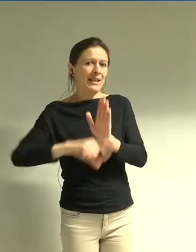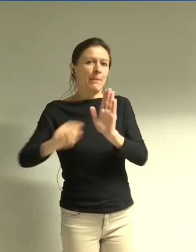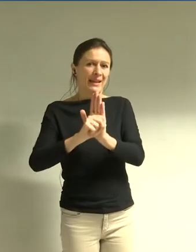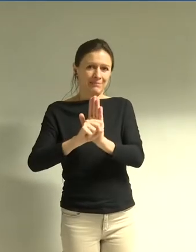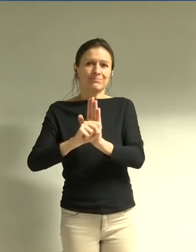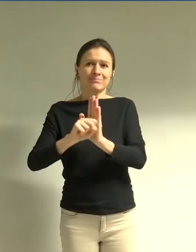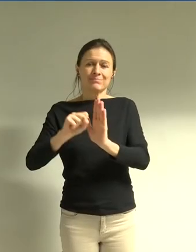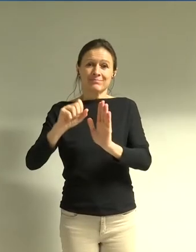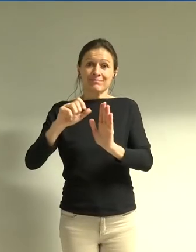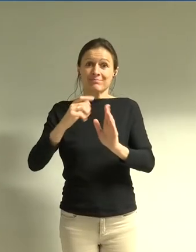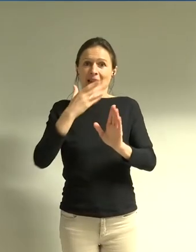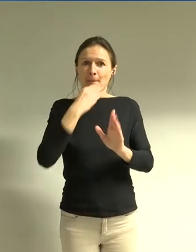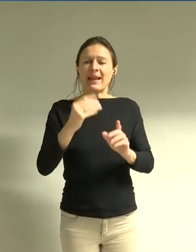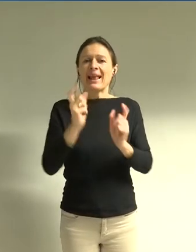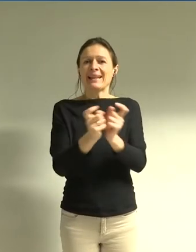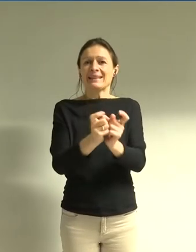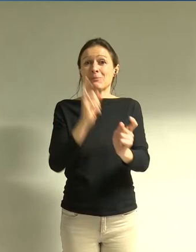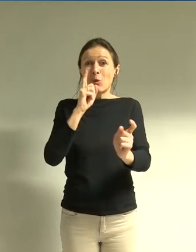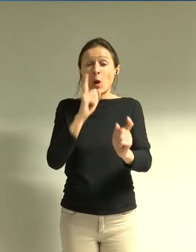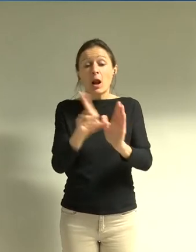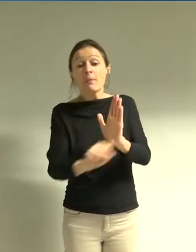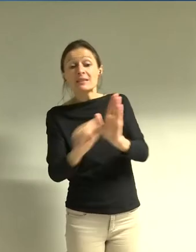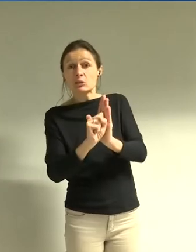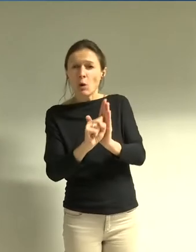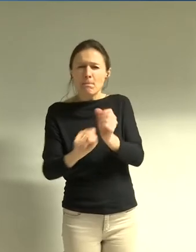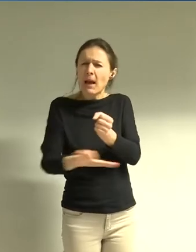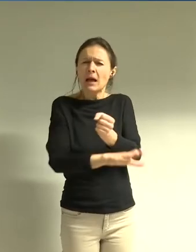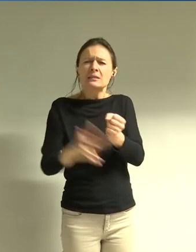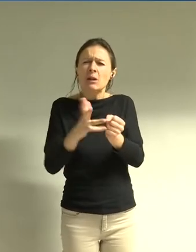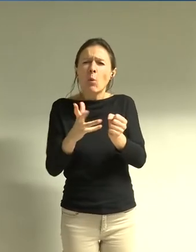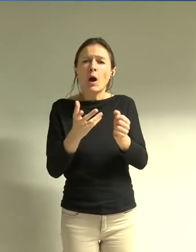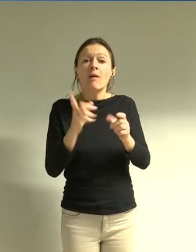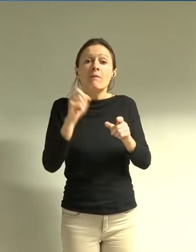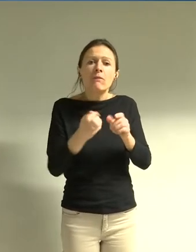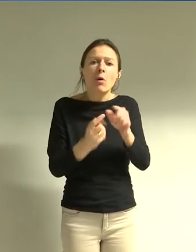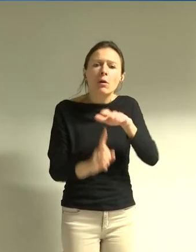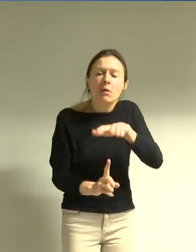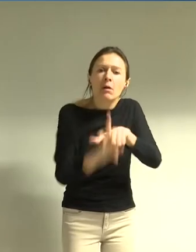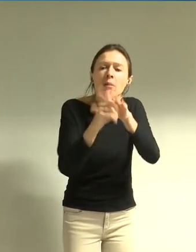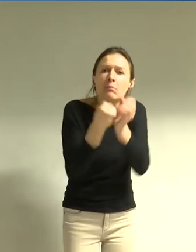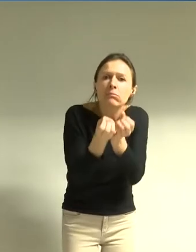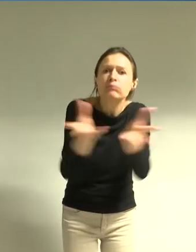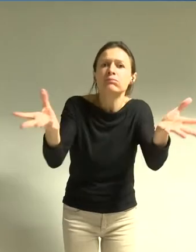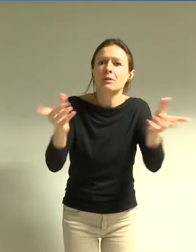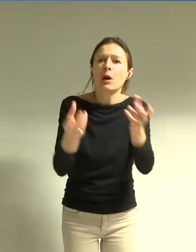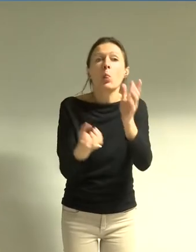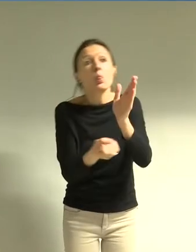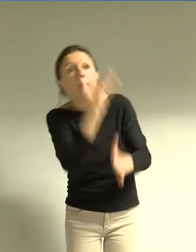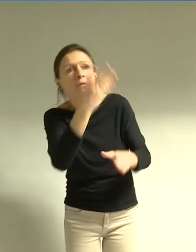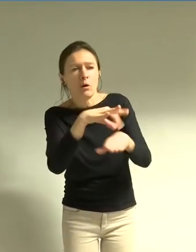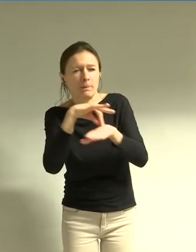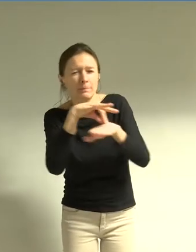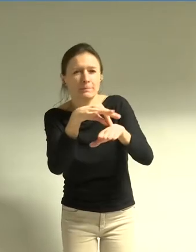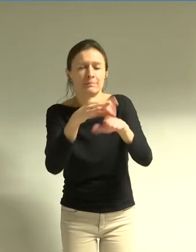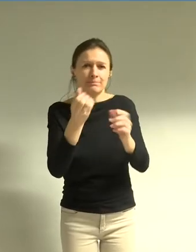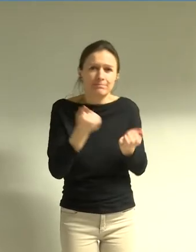électrique parce que un des piliers de la labellisation c'est de favoriser l'émergence et l'accompagnement d'artistes nouveau c'est pour ça qu'il ya des